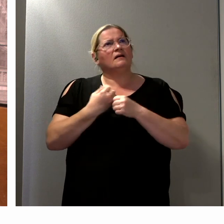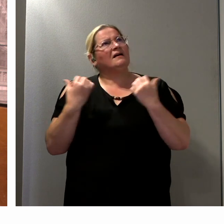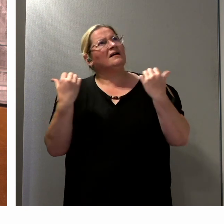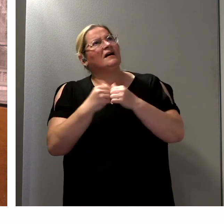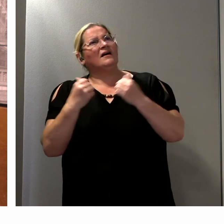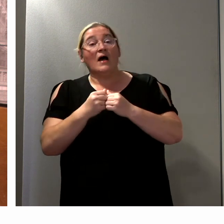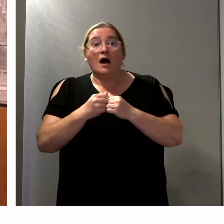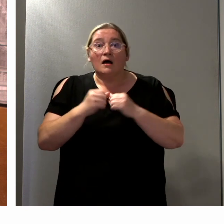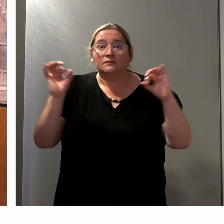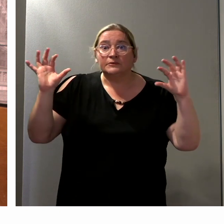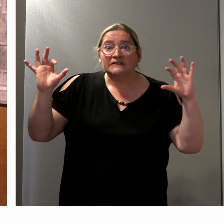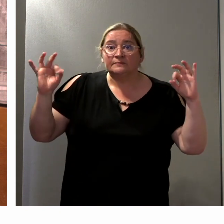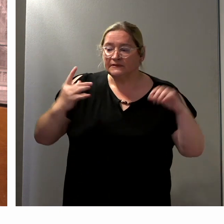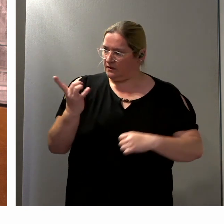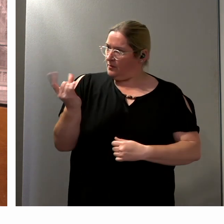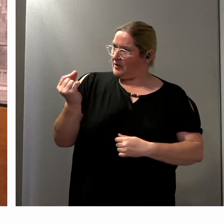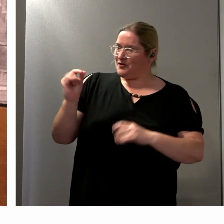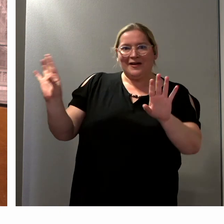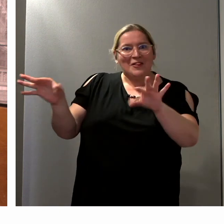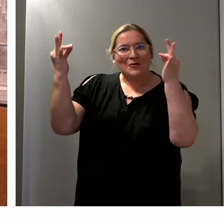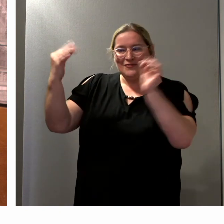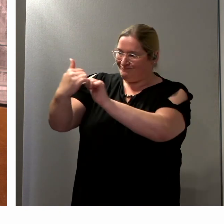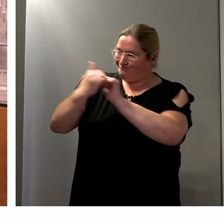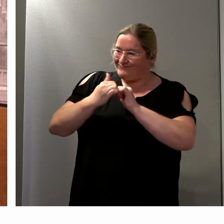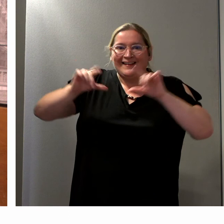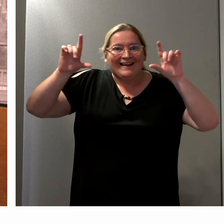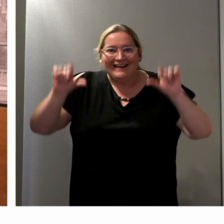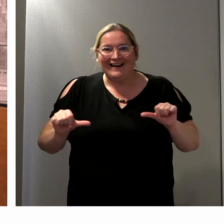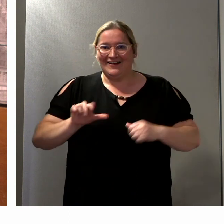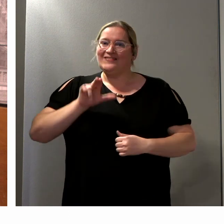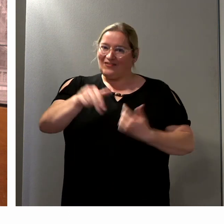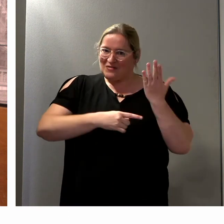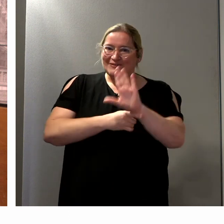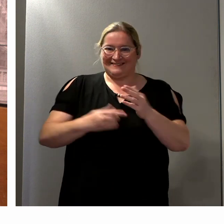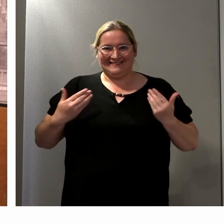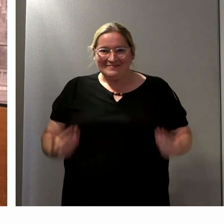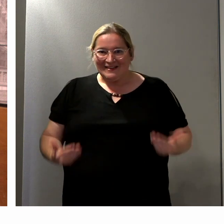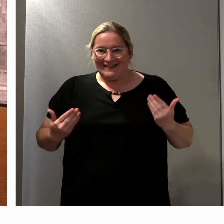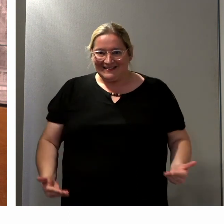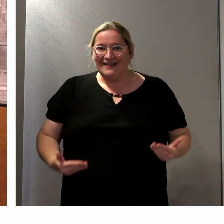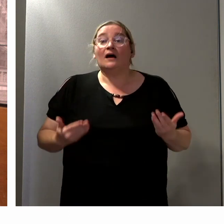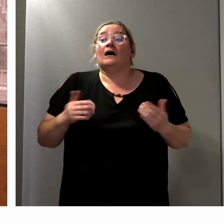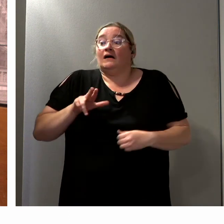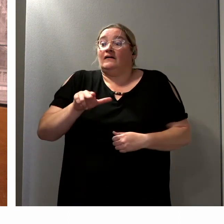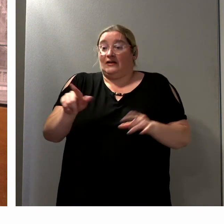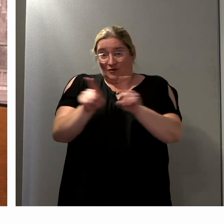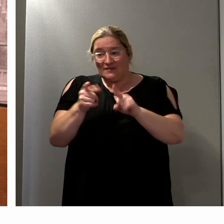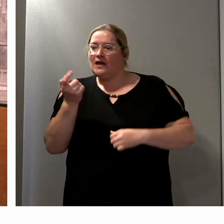je trouve qu'on a trouvé un partenaire qui nous a accompagnés et qui va vous être présenté tout de suite et qui sera très